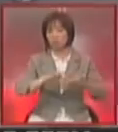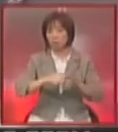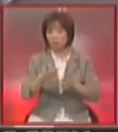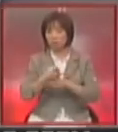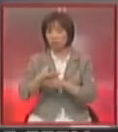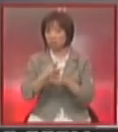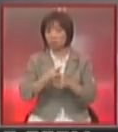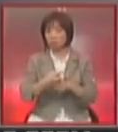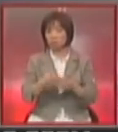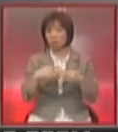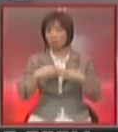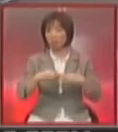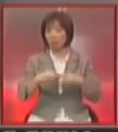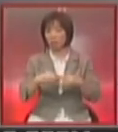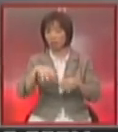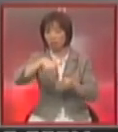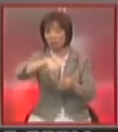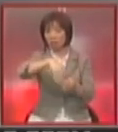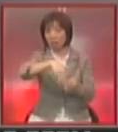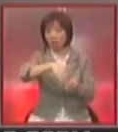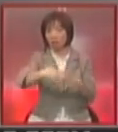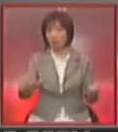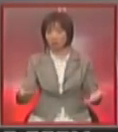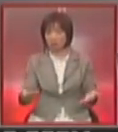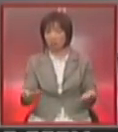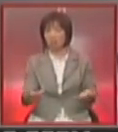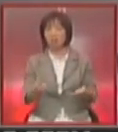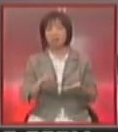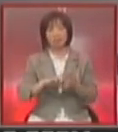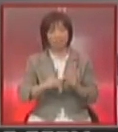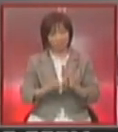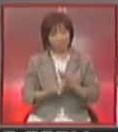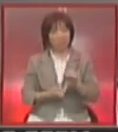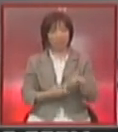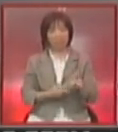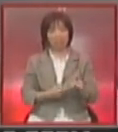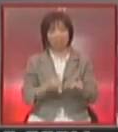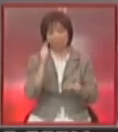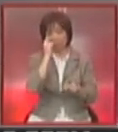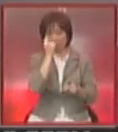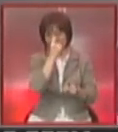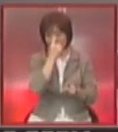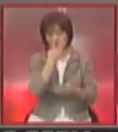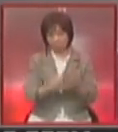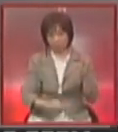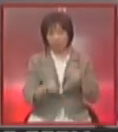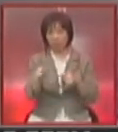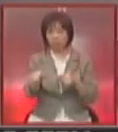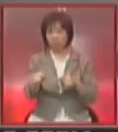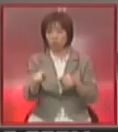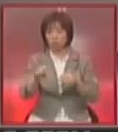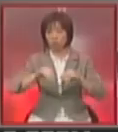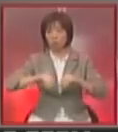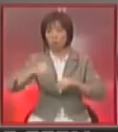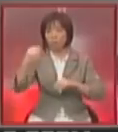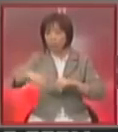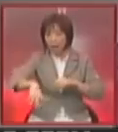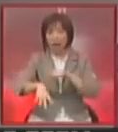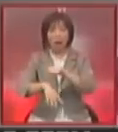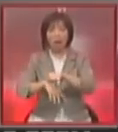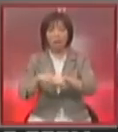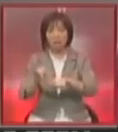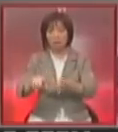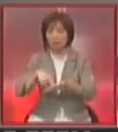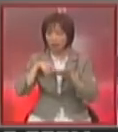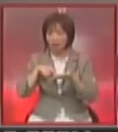is loose? Cheryl, bagamat inamin itong presidente ng PS Bank na pareho yung tinutukoy na bank account doon sa na-leak at doon sa original na dokumento ng PS Bank, hindi naman